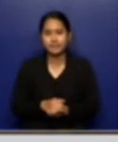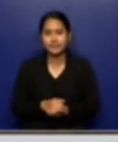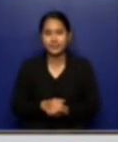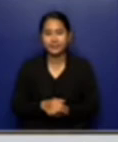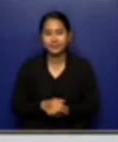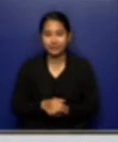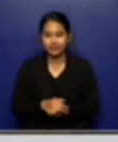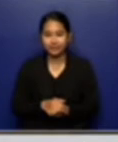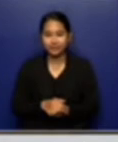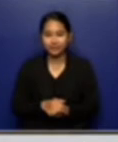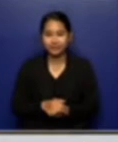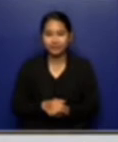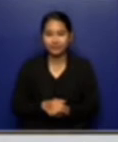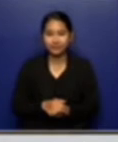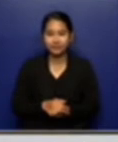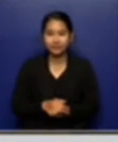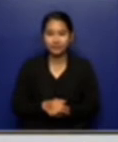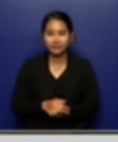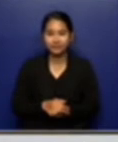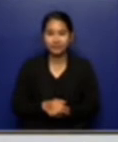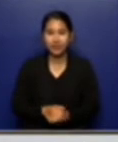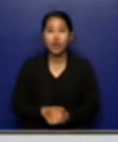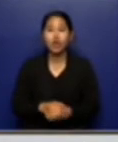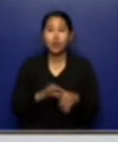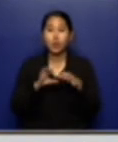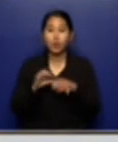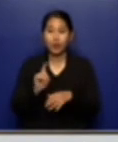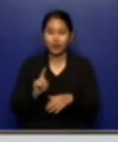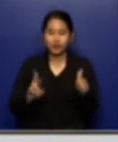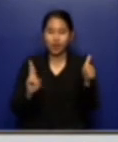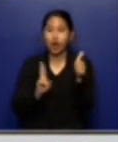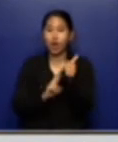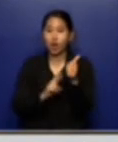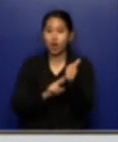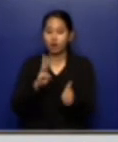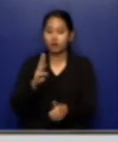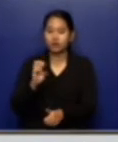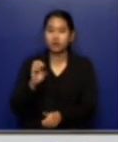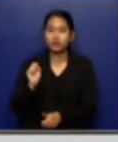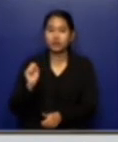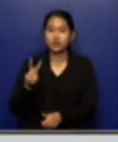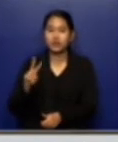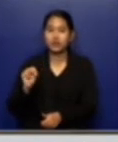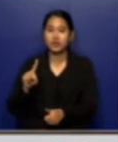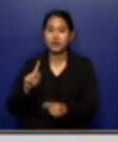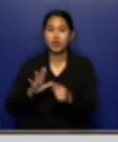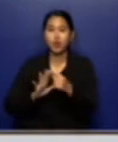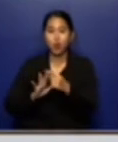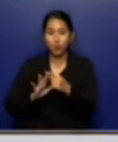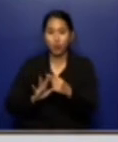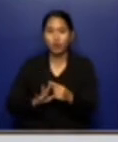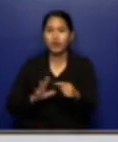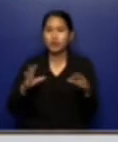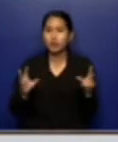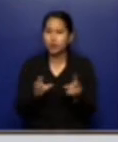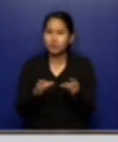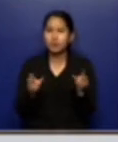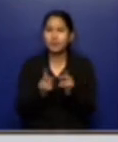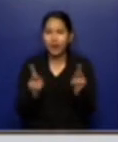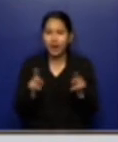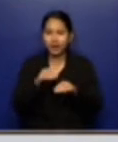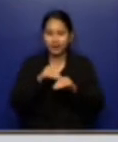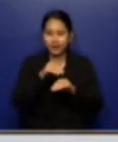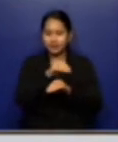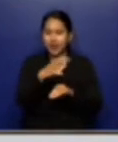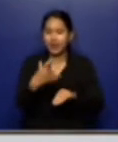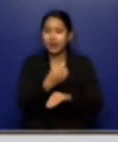โดยเฉพาะอย่างยิ่งท่านรองวิษณุนะครับคณะกรรมการกระจายอำนาจอะไรต่างๆเนี่ย